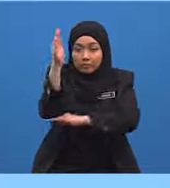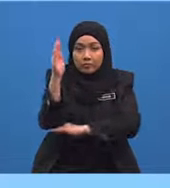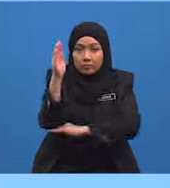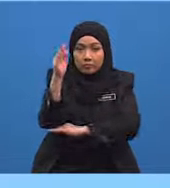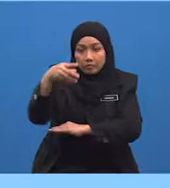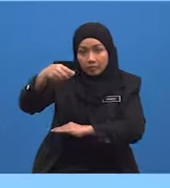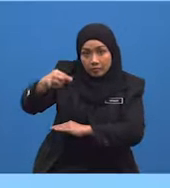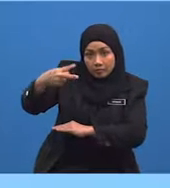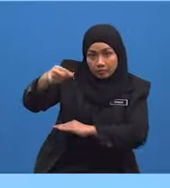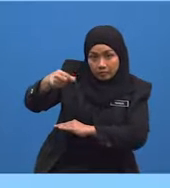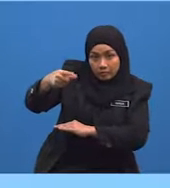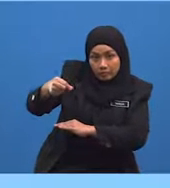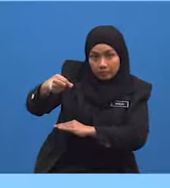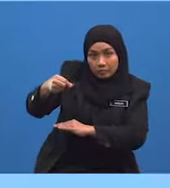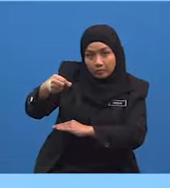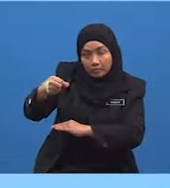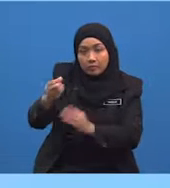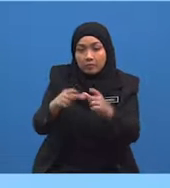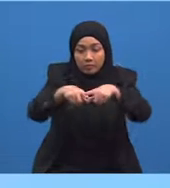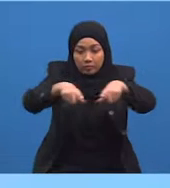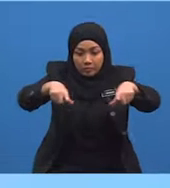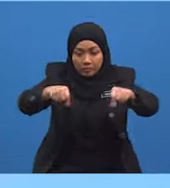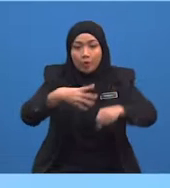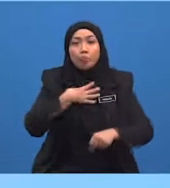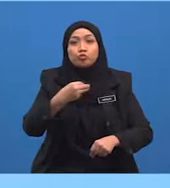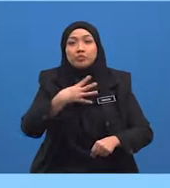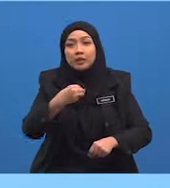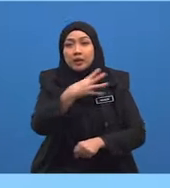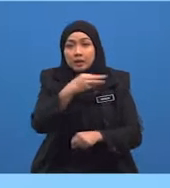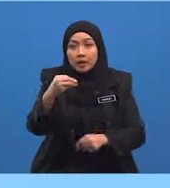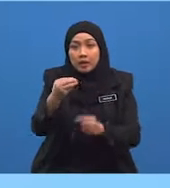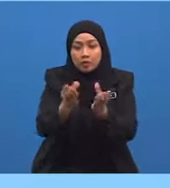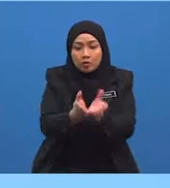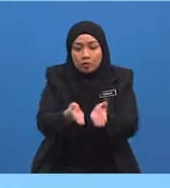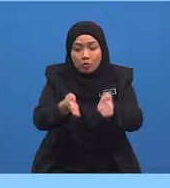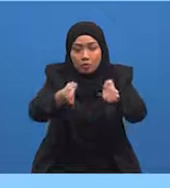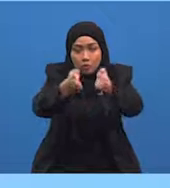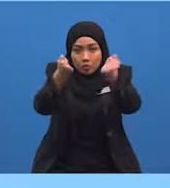dan pengapit, jubin putih serta corong turas.